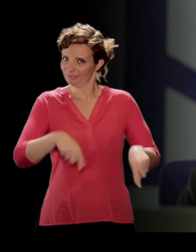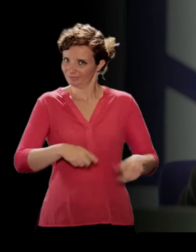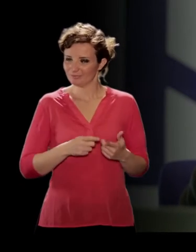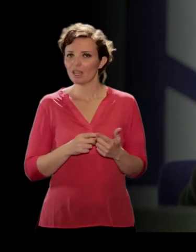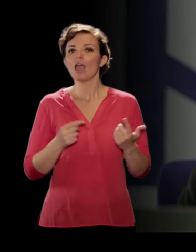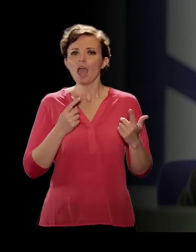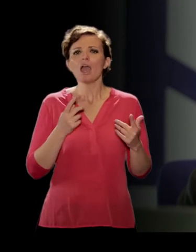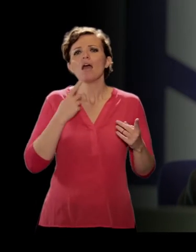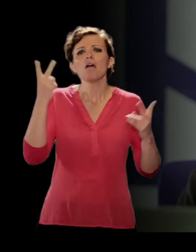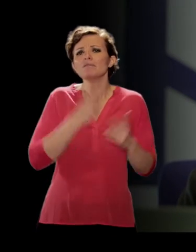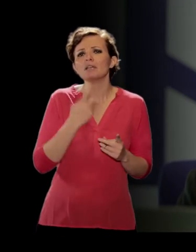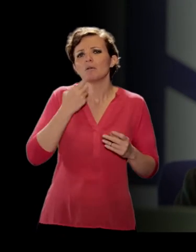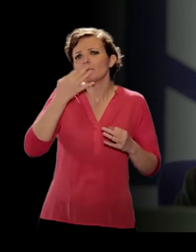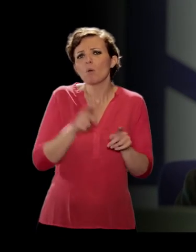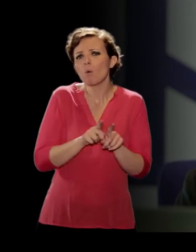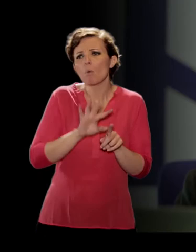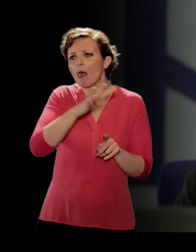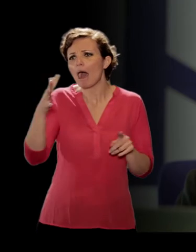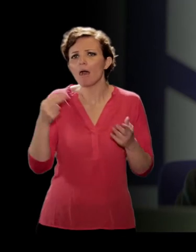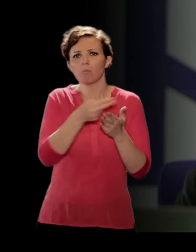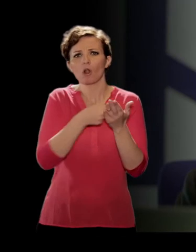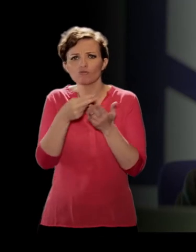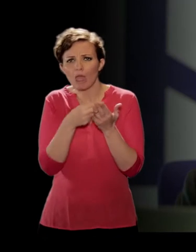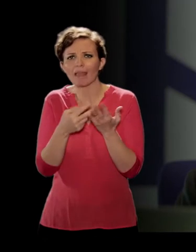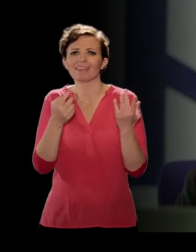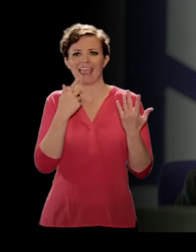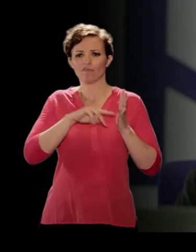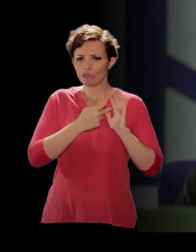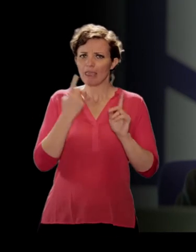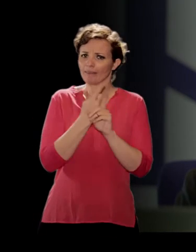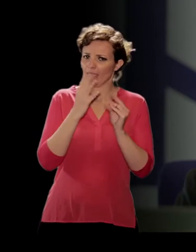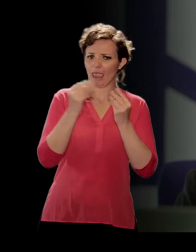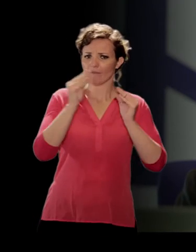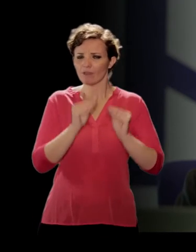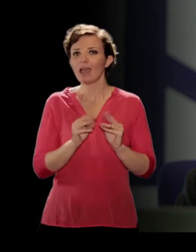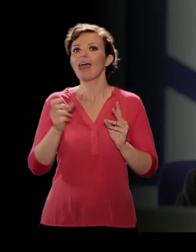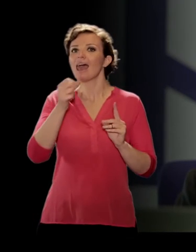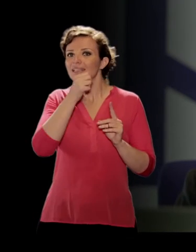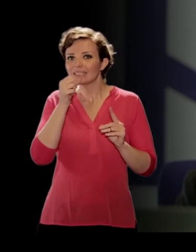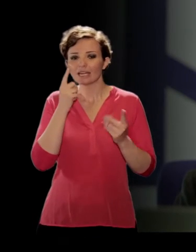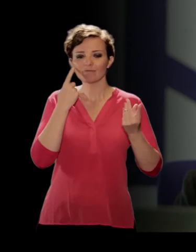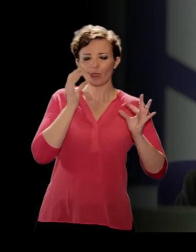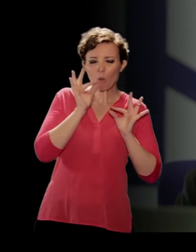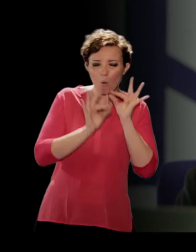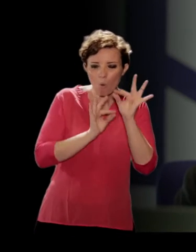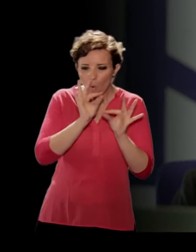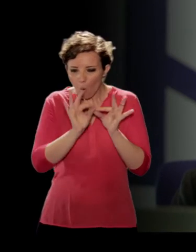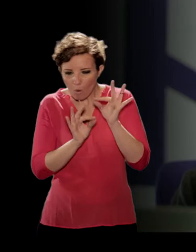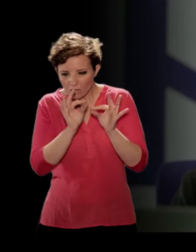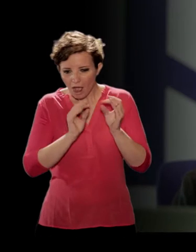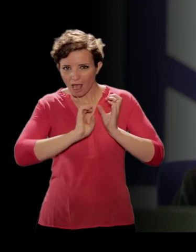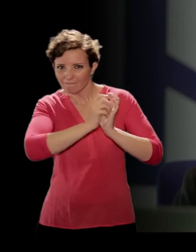come tutti i progetti che un ingegnere deve fare, deve essere curato da molti punti di vista. C'è il lato